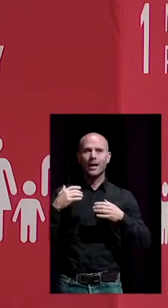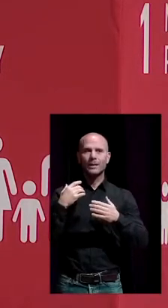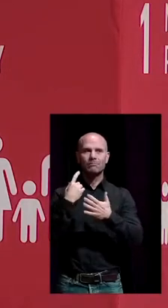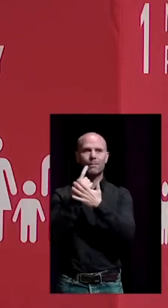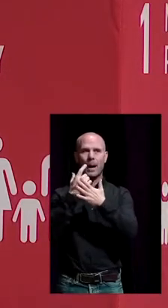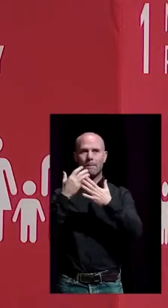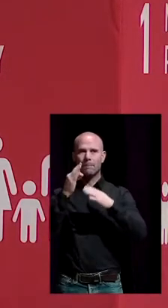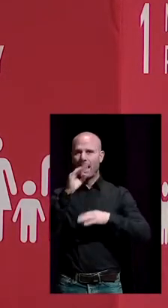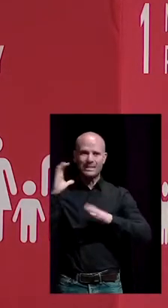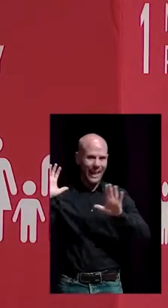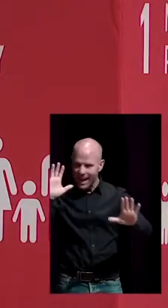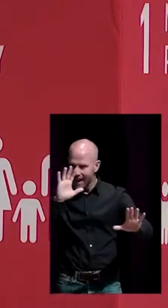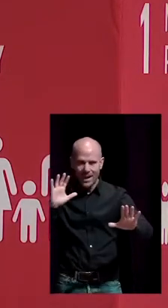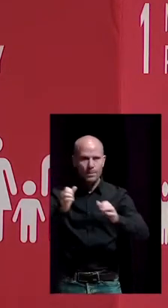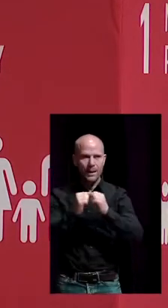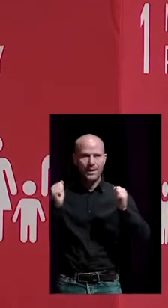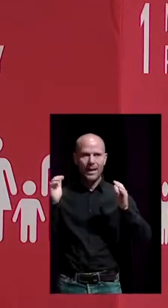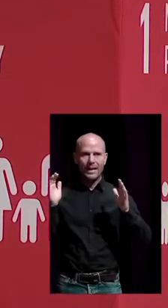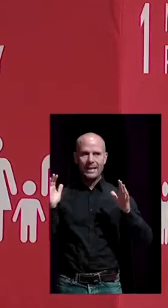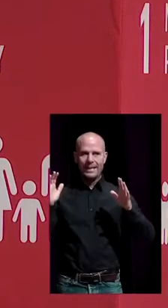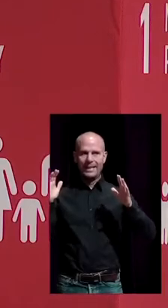ska köra en